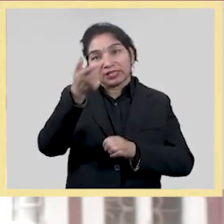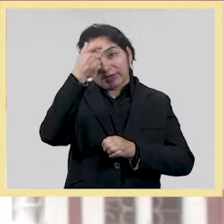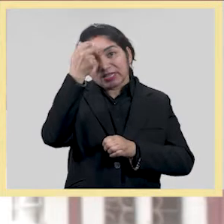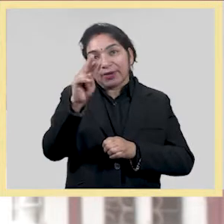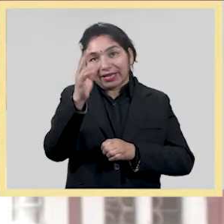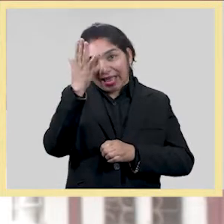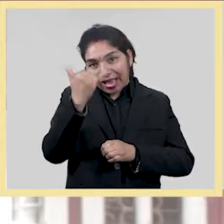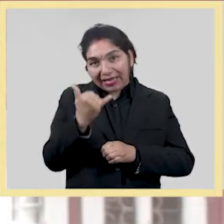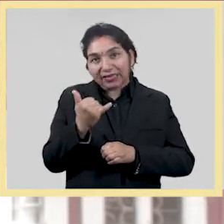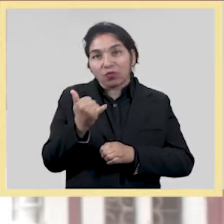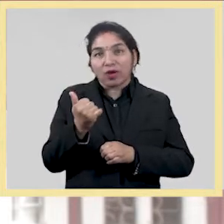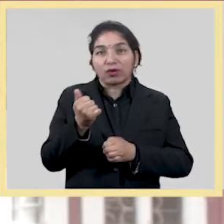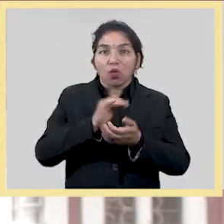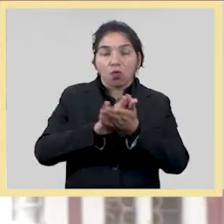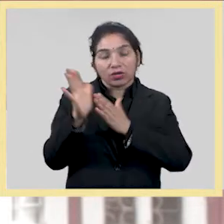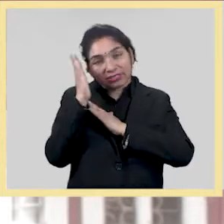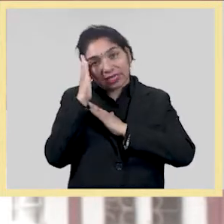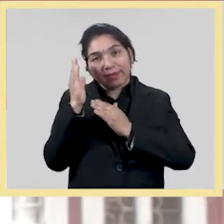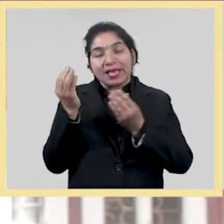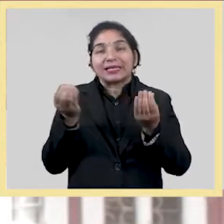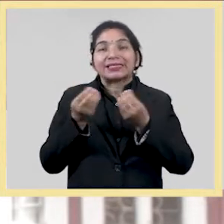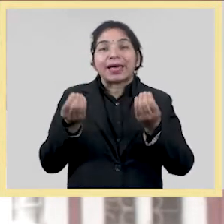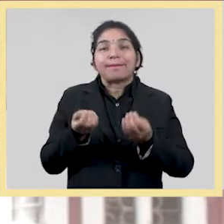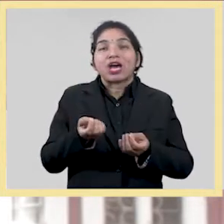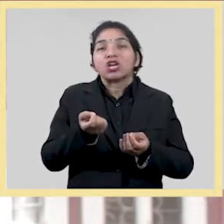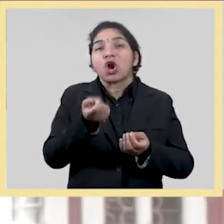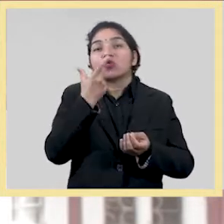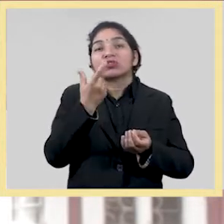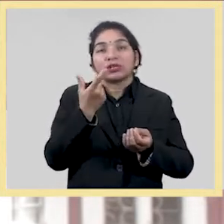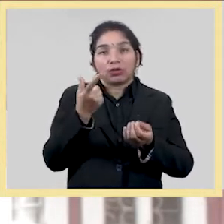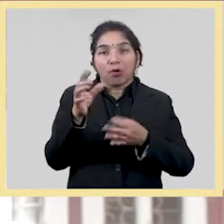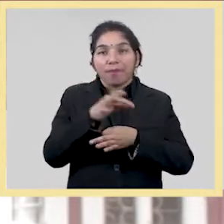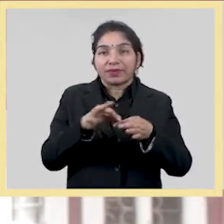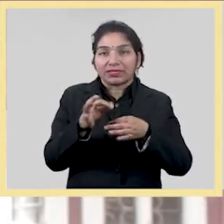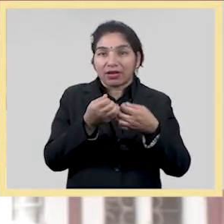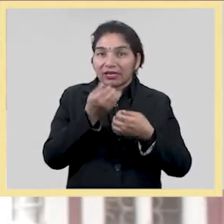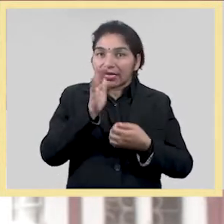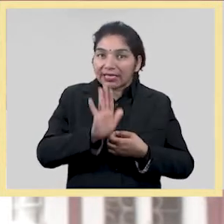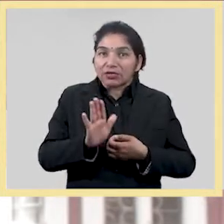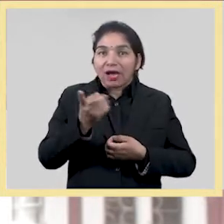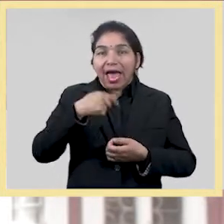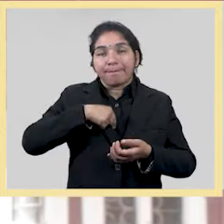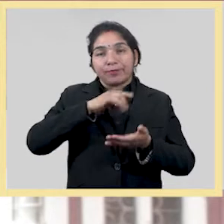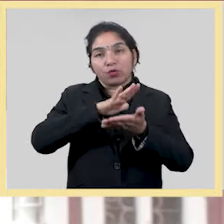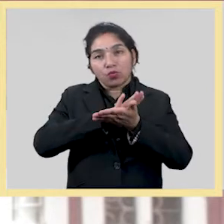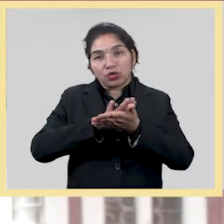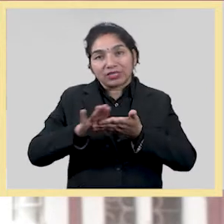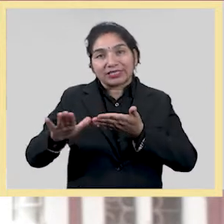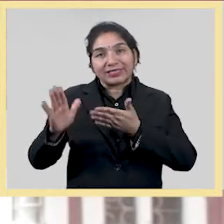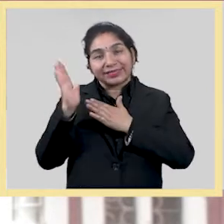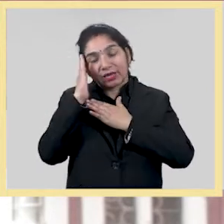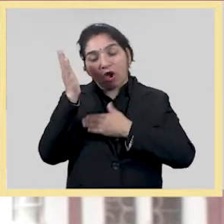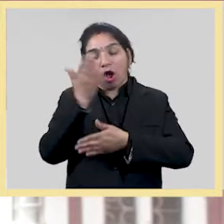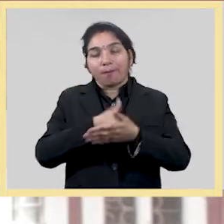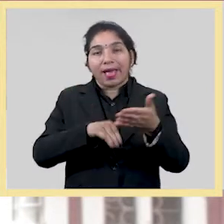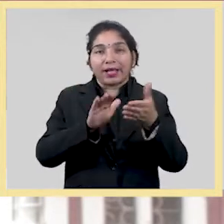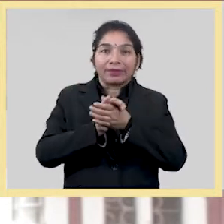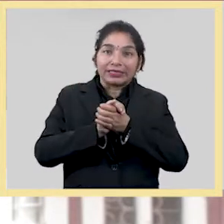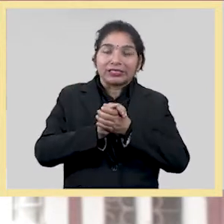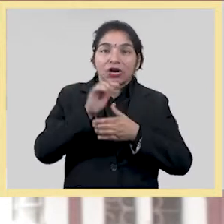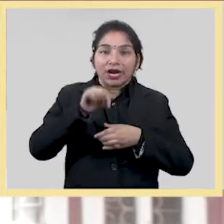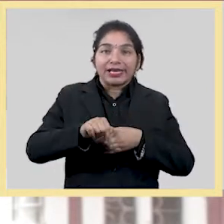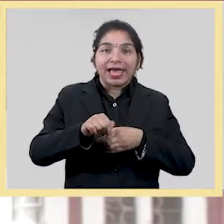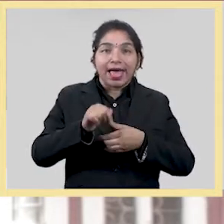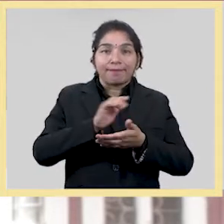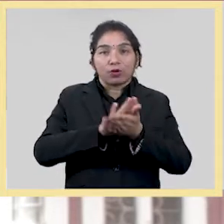गर्दा उनीहरूलाई चाहिँ हाम्रो होस्टेलमा उनीहरूलाई सामान्य मेडिकलको केयरसहित होस्टेलको व्यवस्था गरेको छौँ र हाम्रो होस्टेलमा चाहिँ पुनः अपाङ्गता मैत्री छ। अहिले हाम्रो